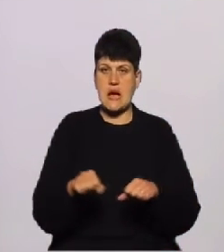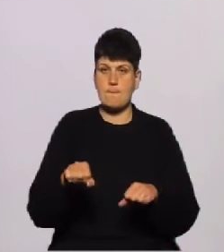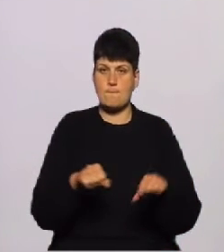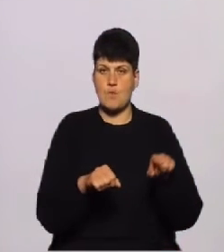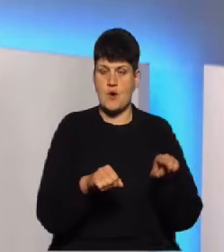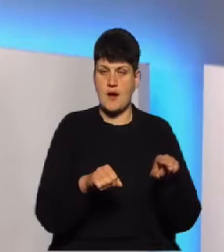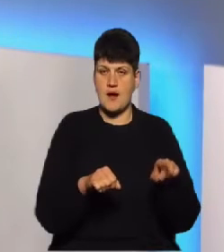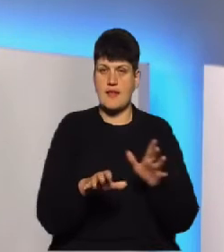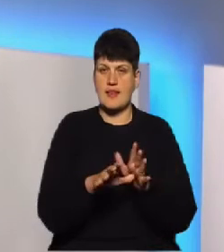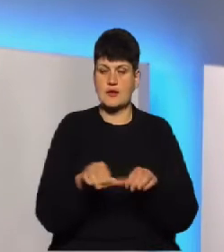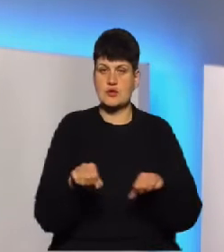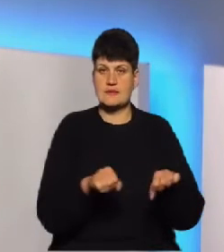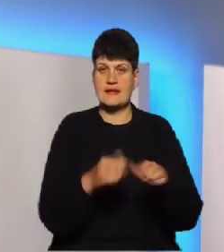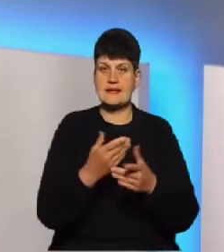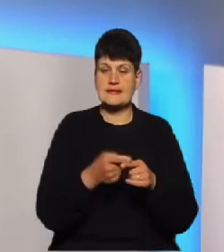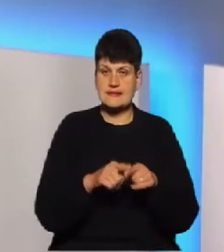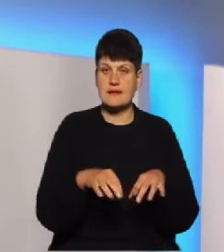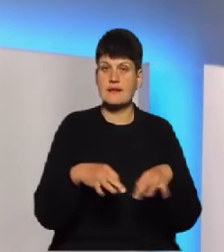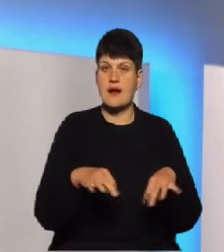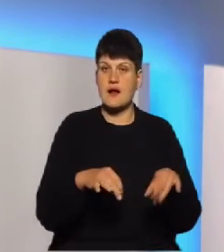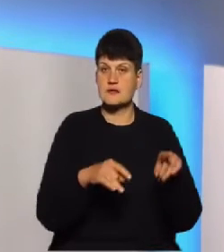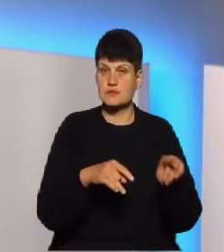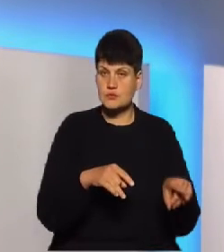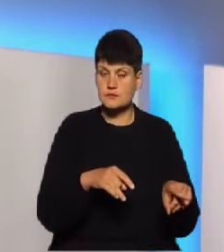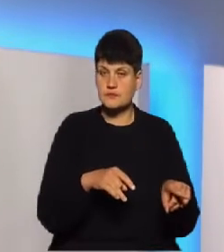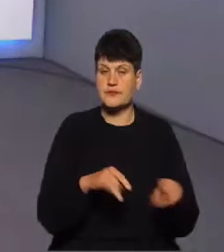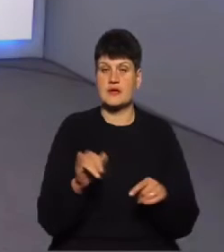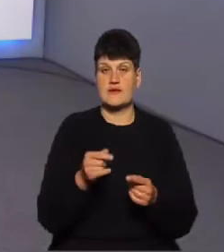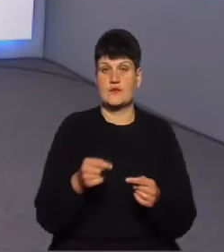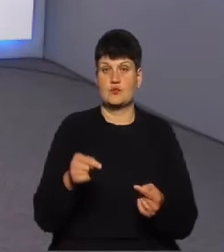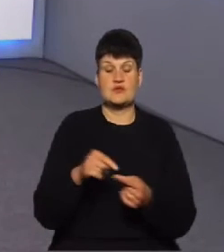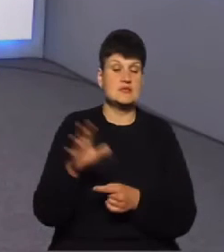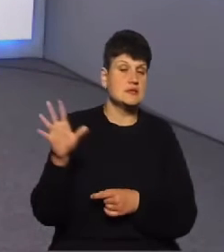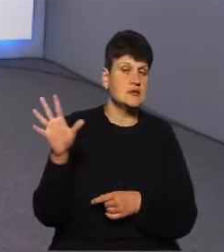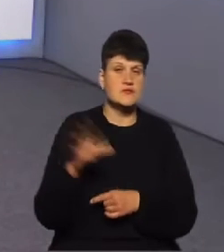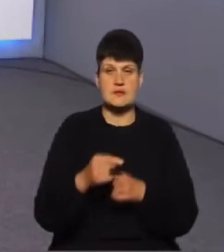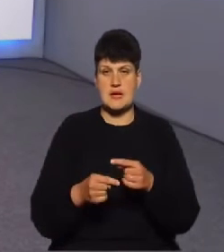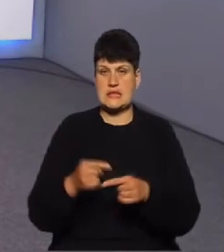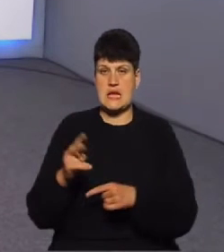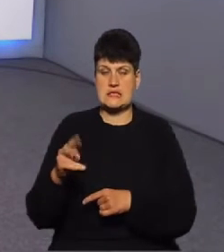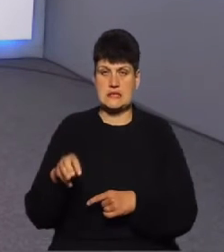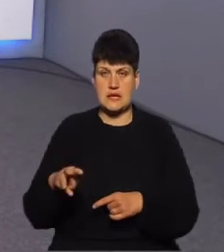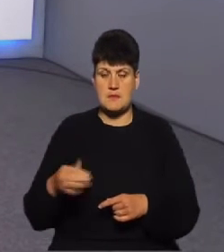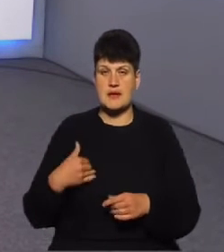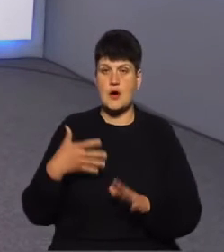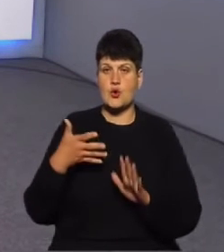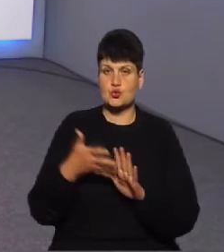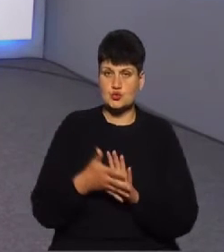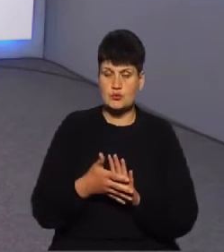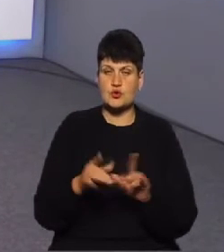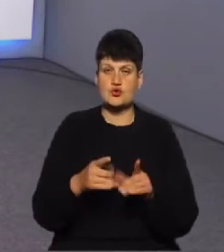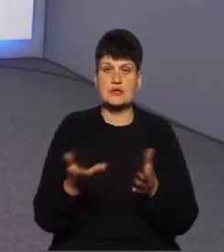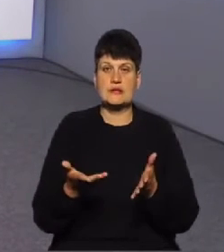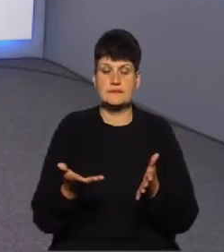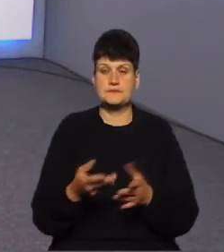електросамокат транспортним засобом. Ага. Відповідно, зі всіма наслідками. Я так розумію, вже десь, виходячи з